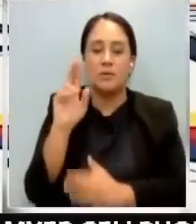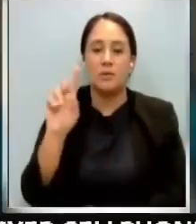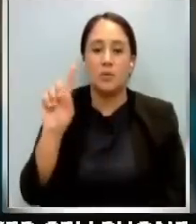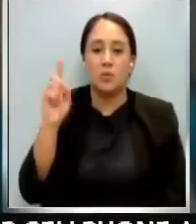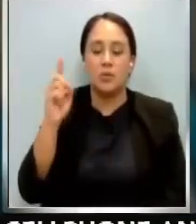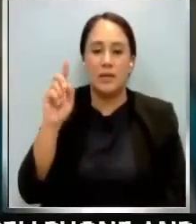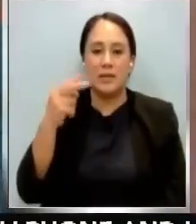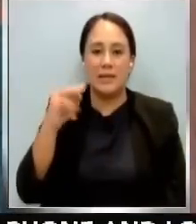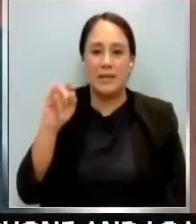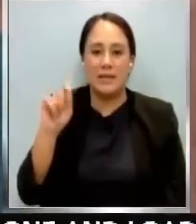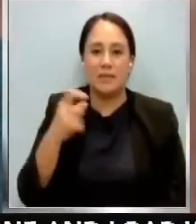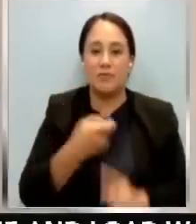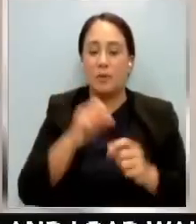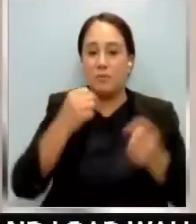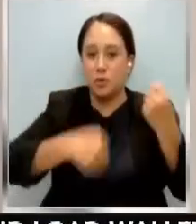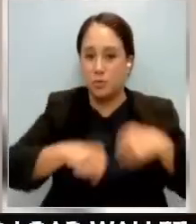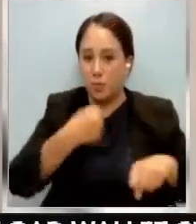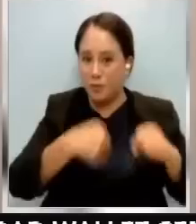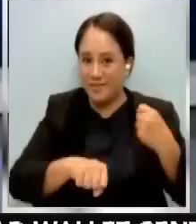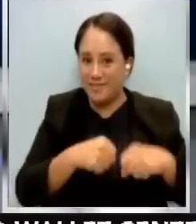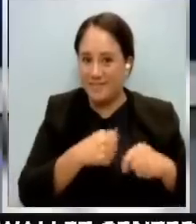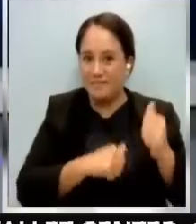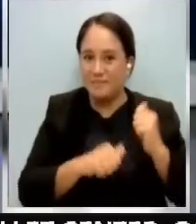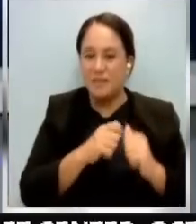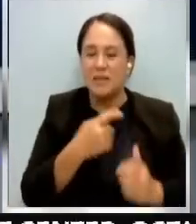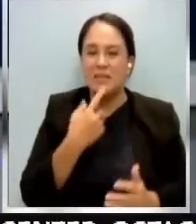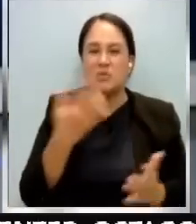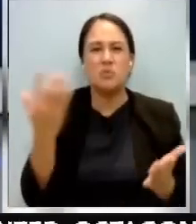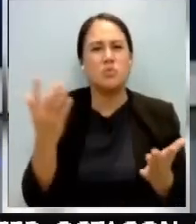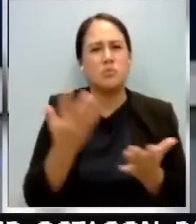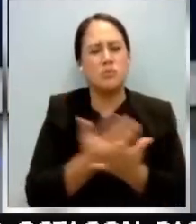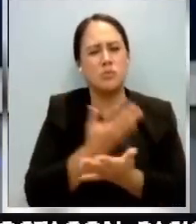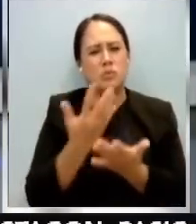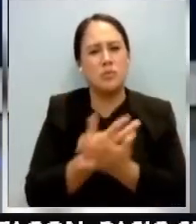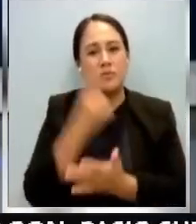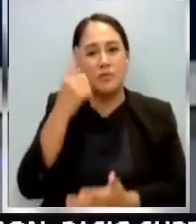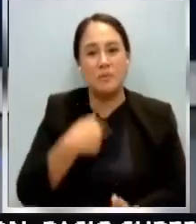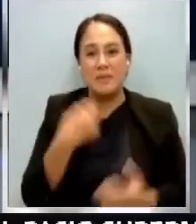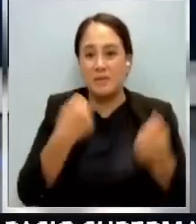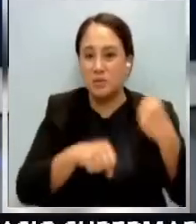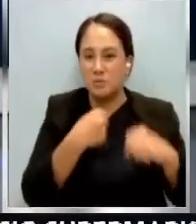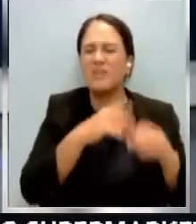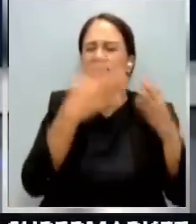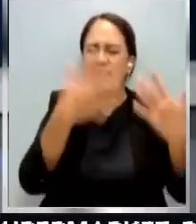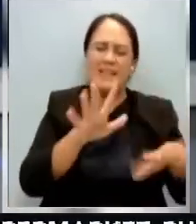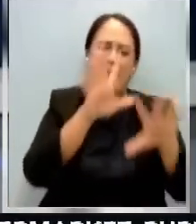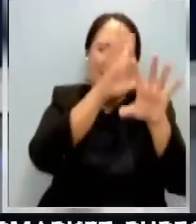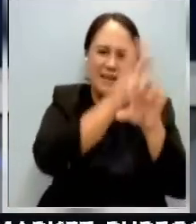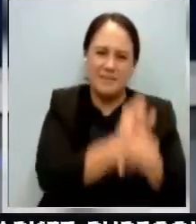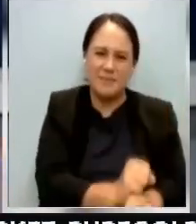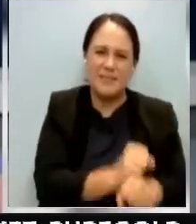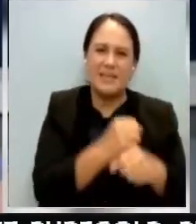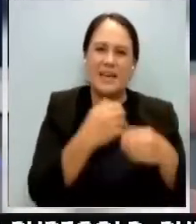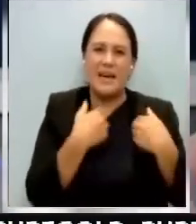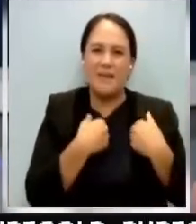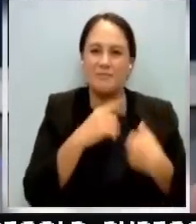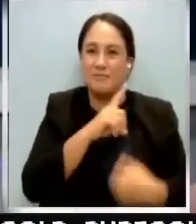ng sports at showbiz. Sobrang bago nung lahat sa akin kasi sa sports, diba, sanay naman tayo na impromptu kasi alam